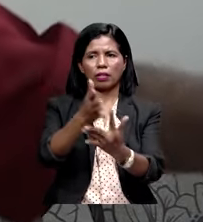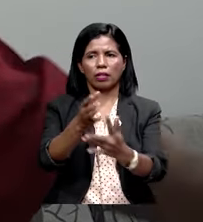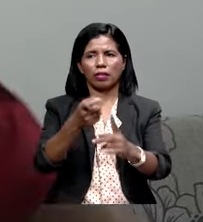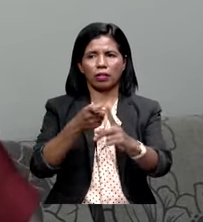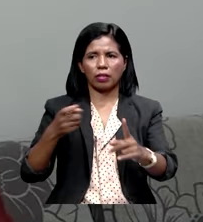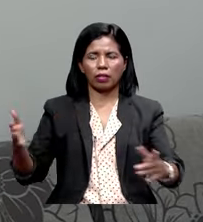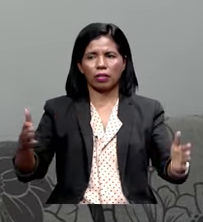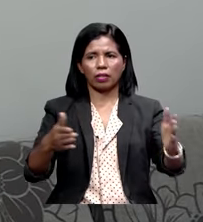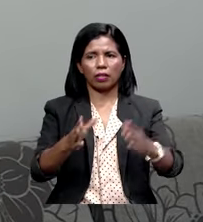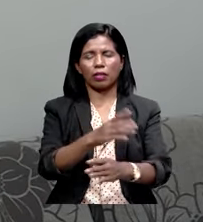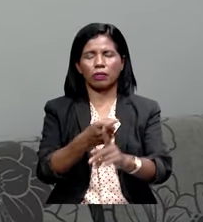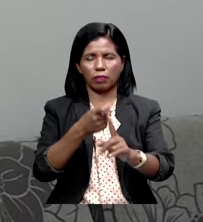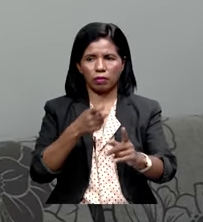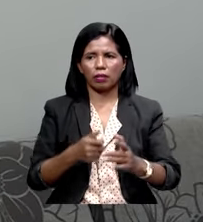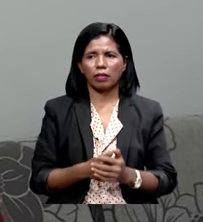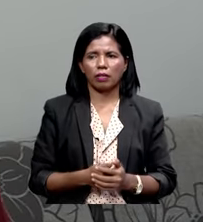antropologi